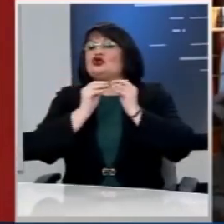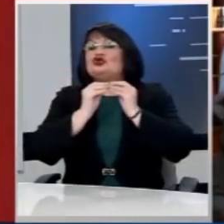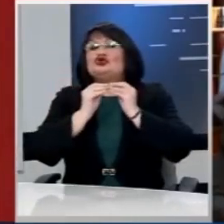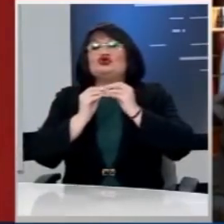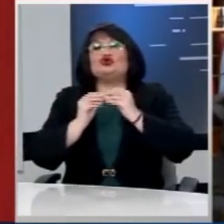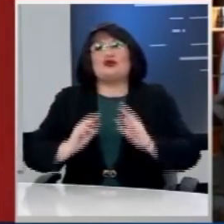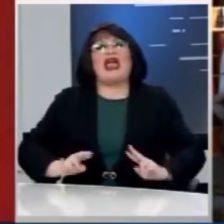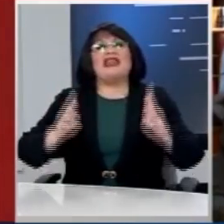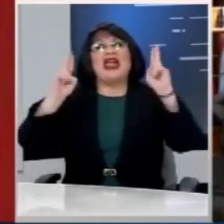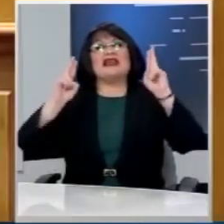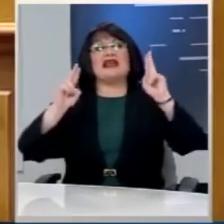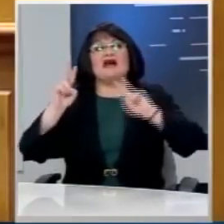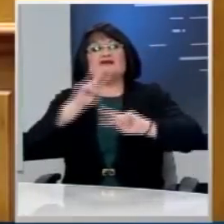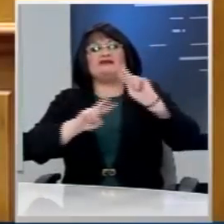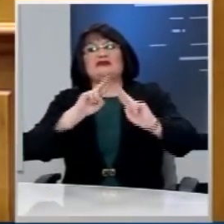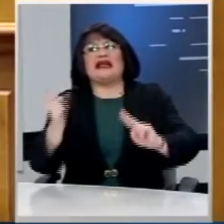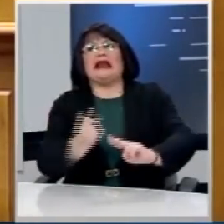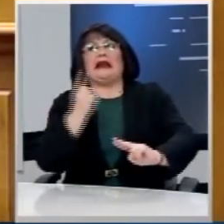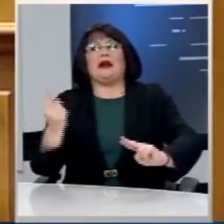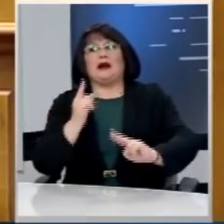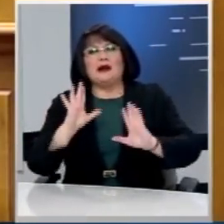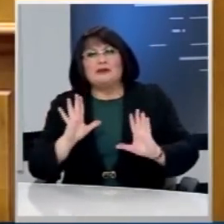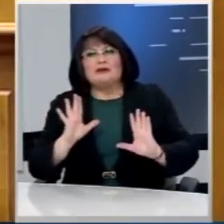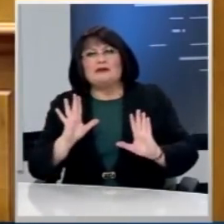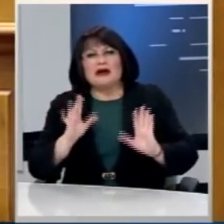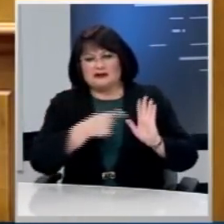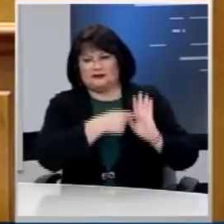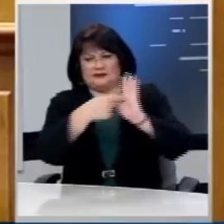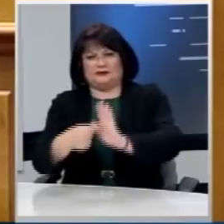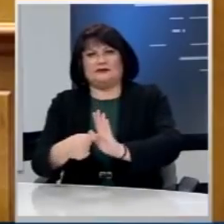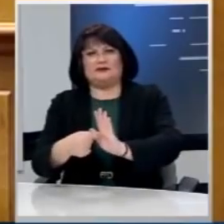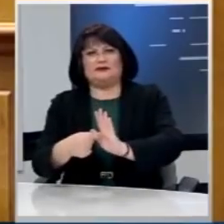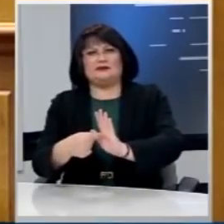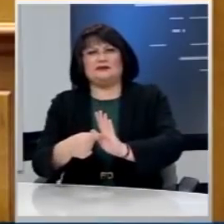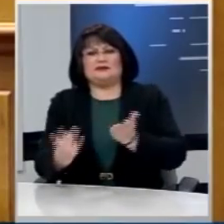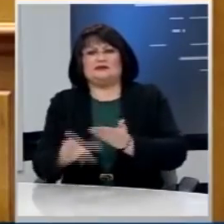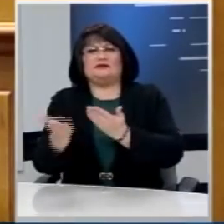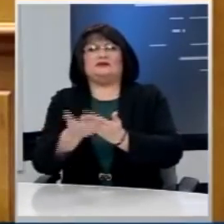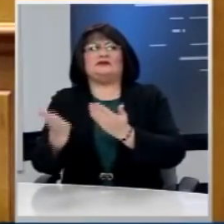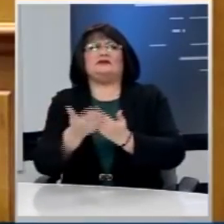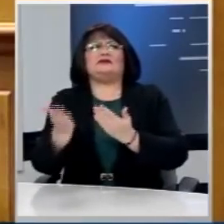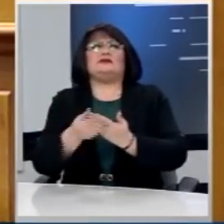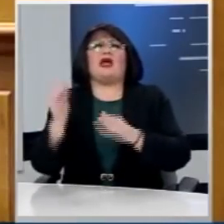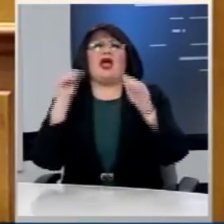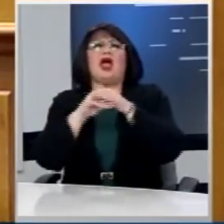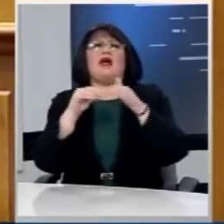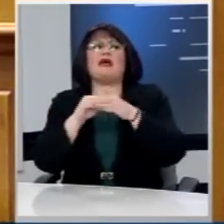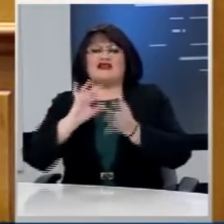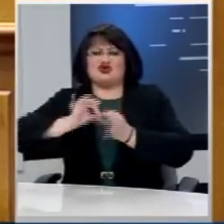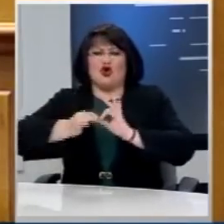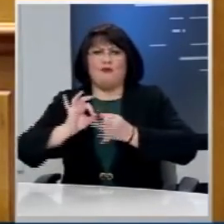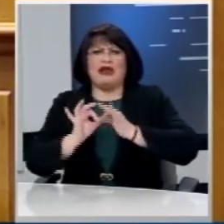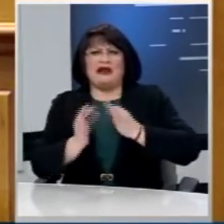Κλίμα που παρουσιάσατε είναι κομμένο και ραμμένο για να στηρίξει τις νέες κερδοφόρες επενδύσεις των